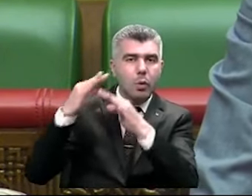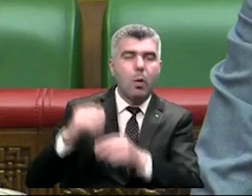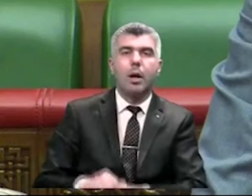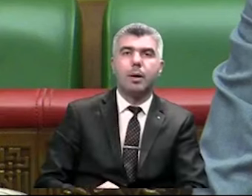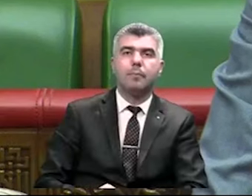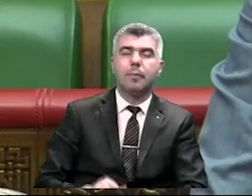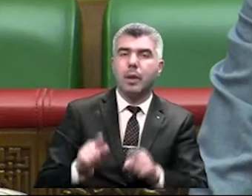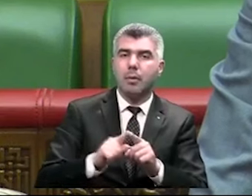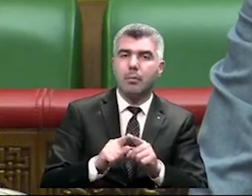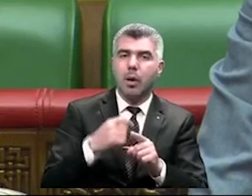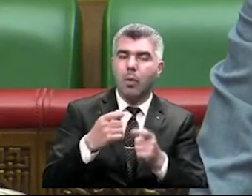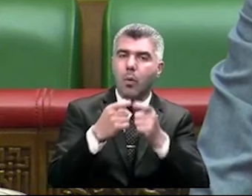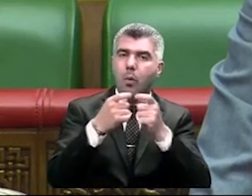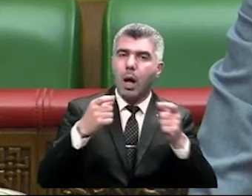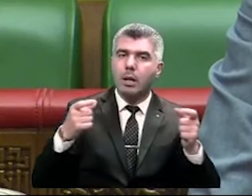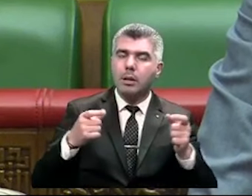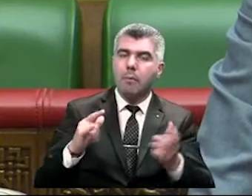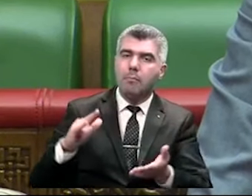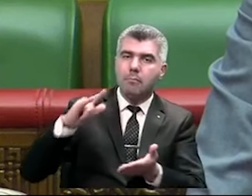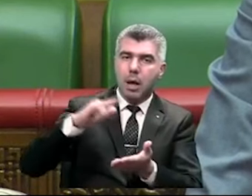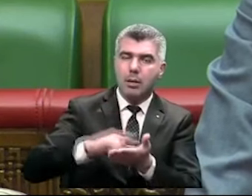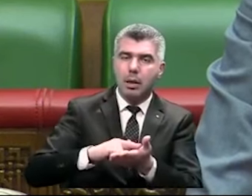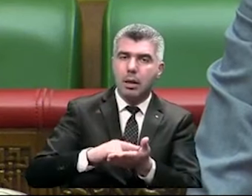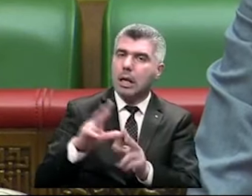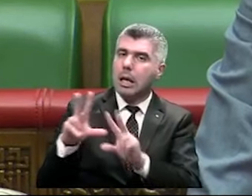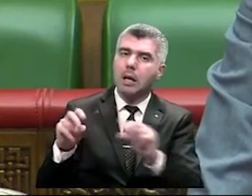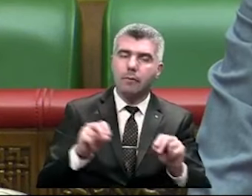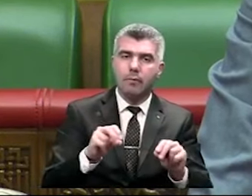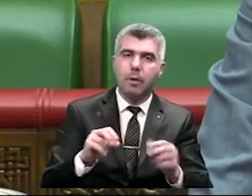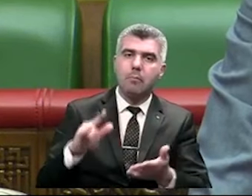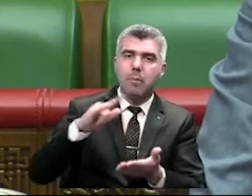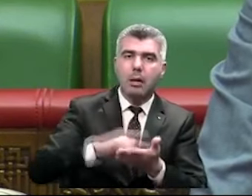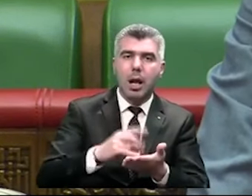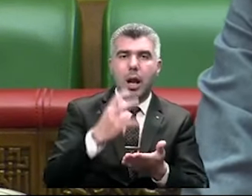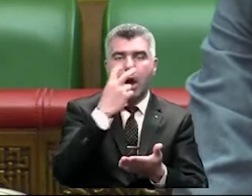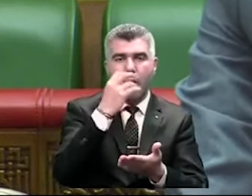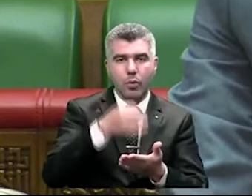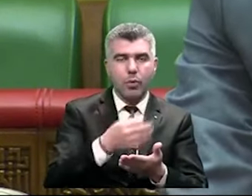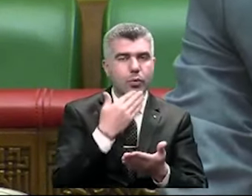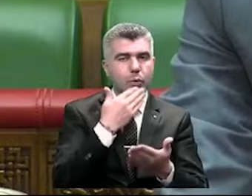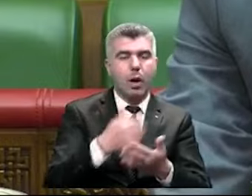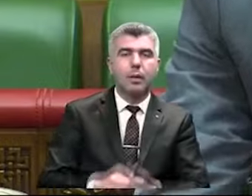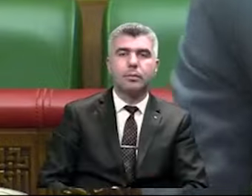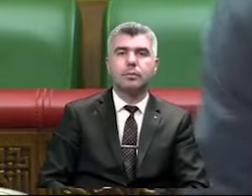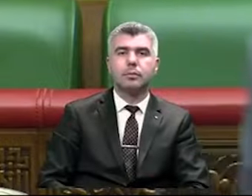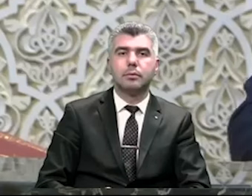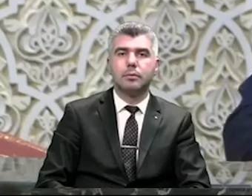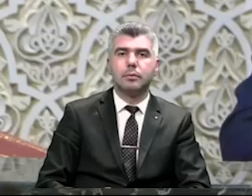بموضوع تكلمت عنه توسيع المطارات عن تشمل هذا المطار في التوسيع وشكرا سيد